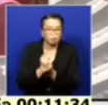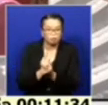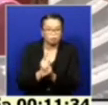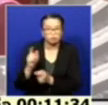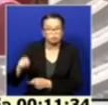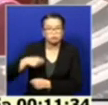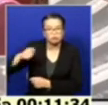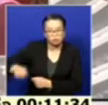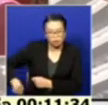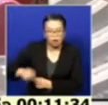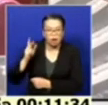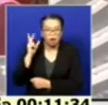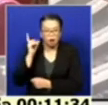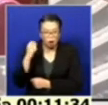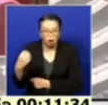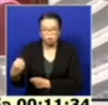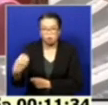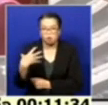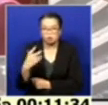า